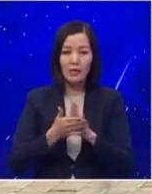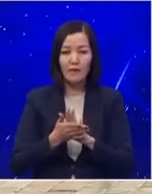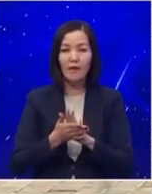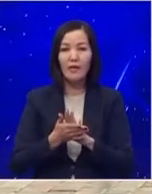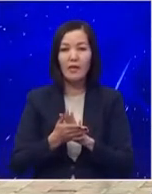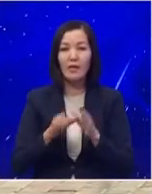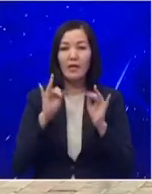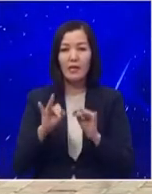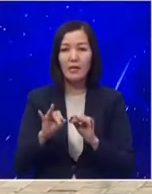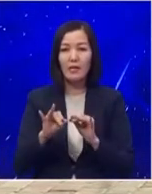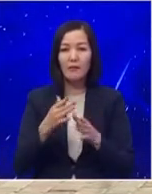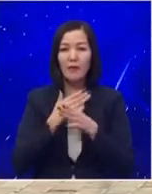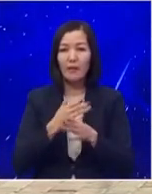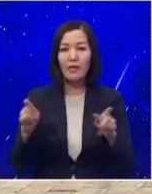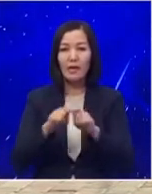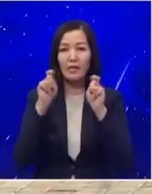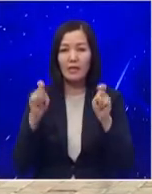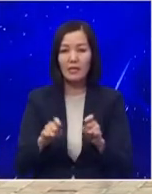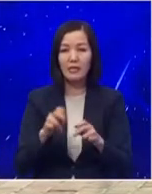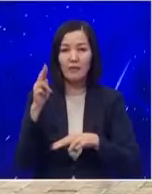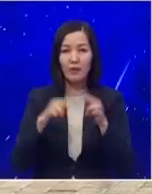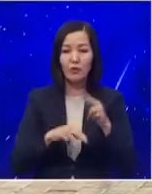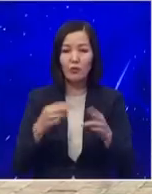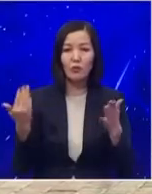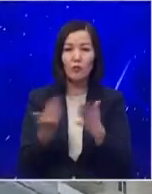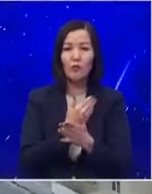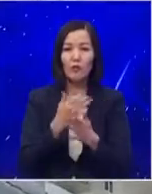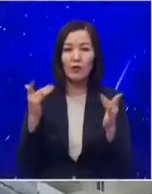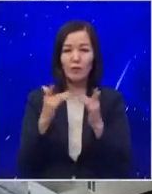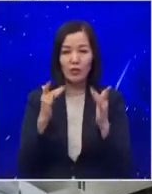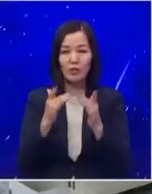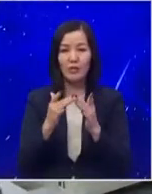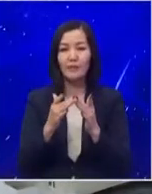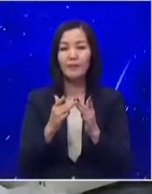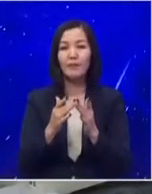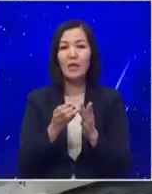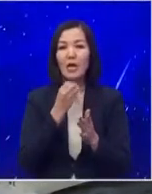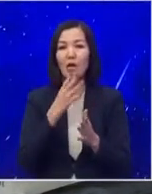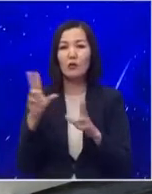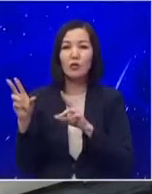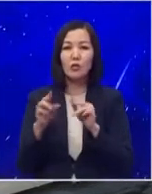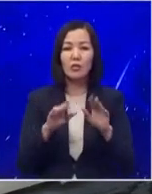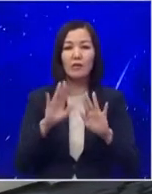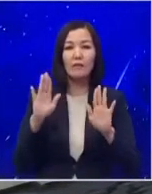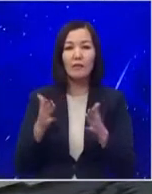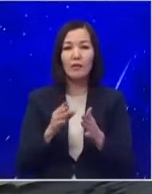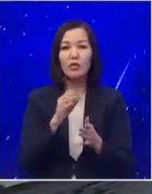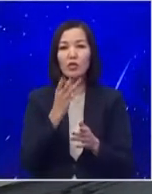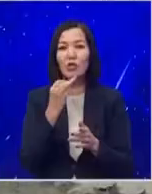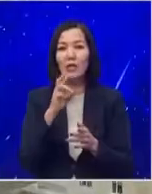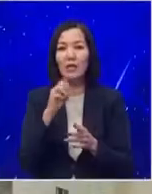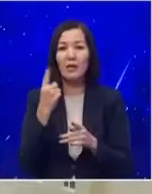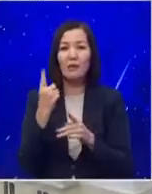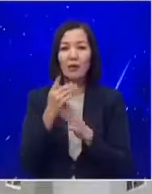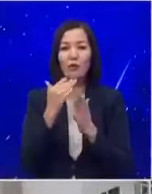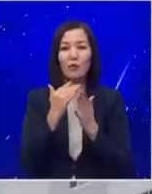и помогли открыть подстроить такой и общежитии немало счастливых моментов подарила и госпрограмм ашан рад только по одной